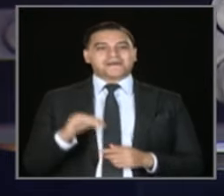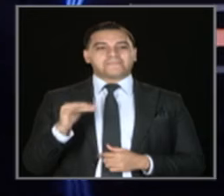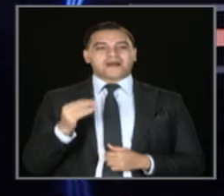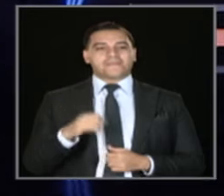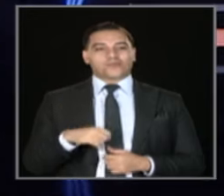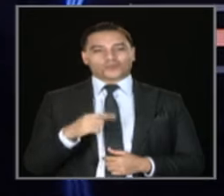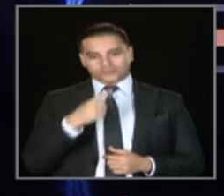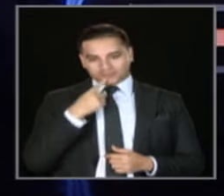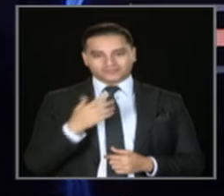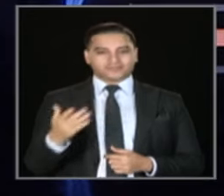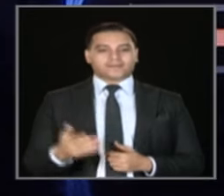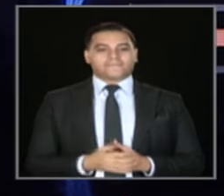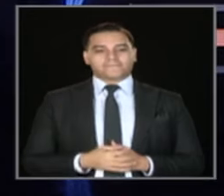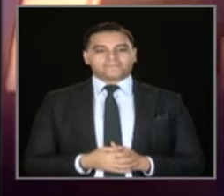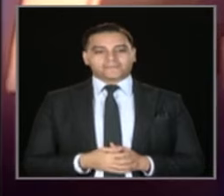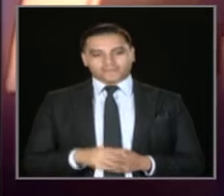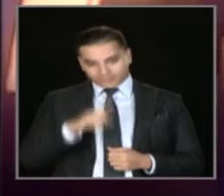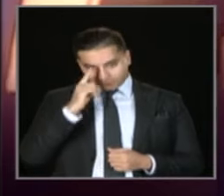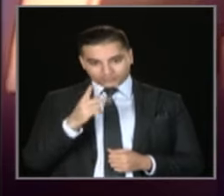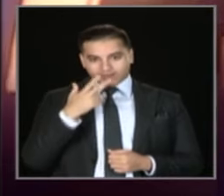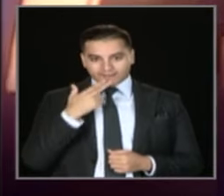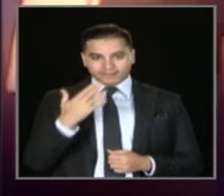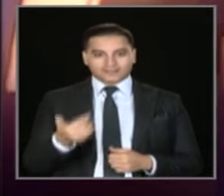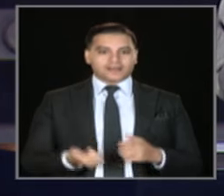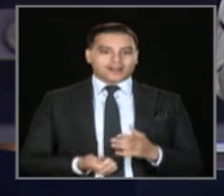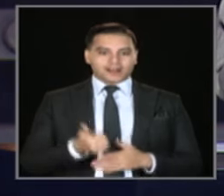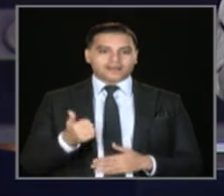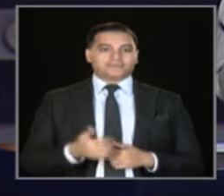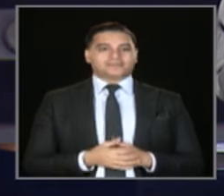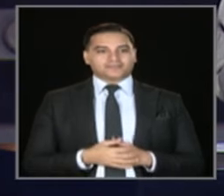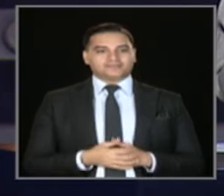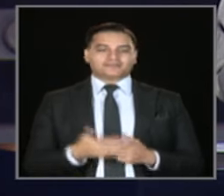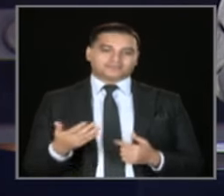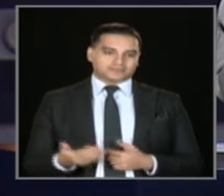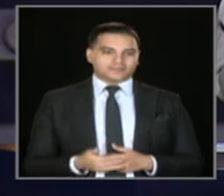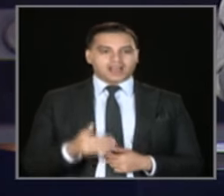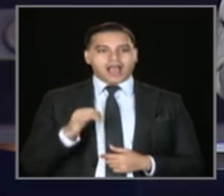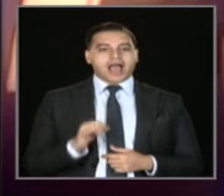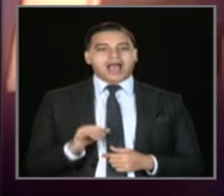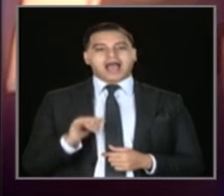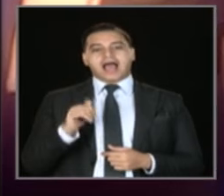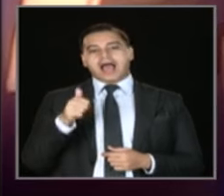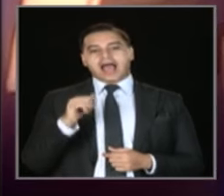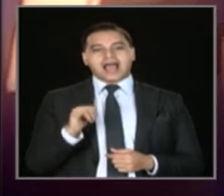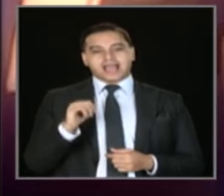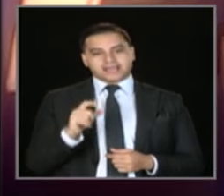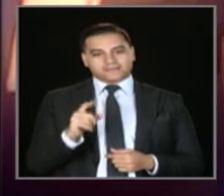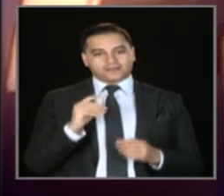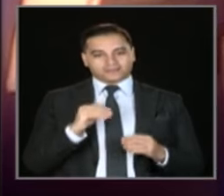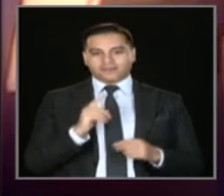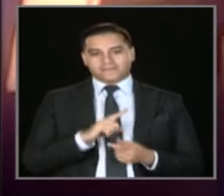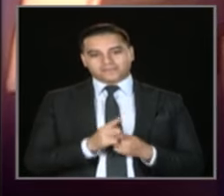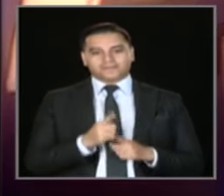ليه راي تاني. والله ان شاء الله الاكفى هو اللي يفوز. ده ايمن بحر معلمكم وحفظكم. ومش ايمن، المدير